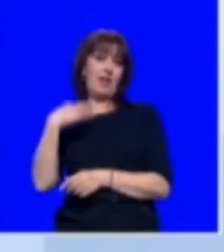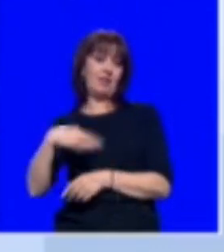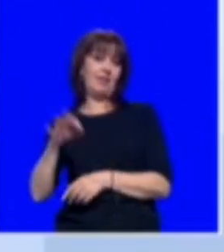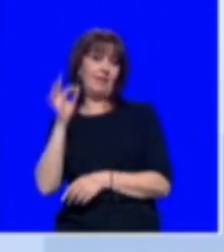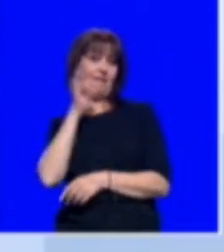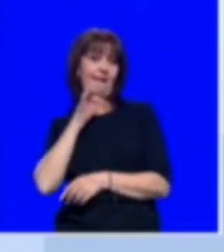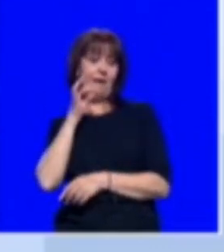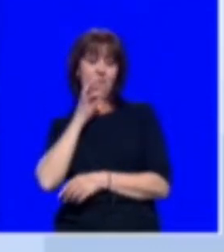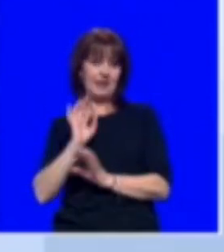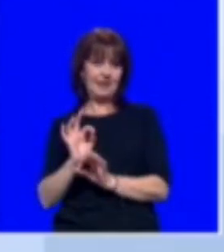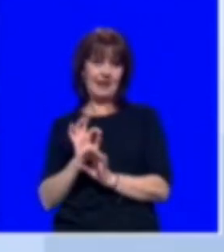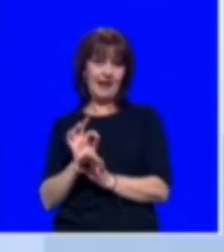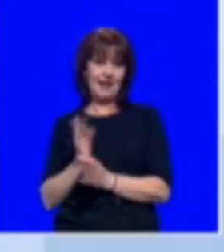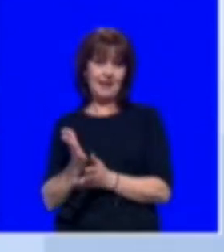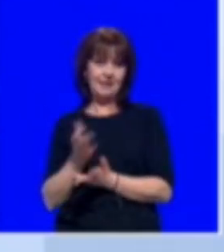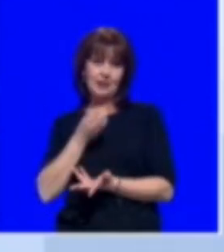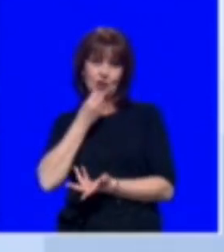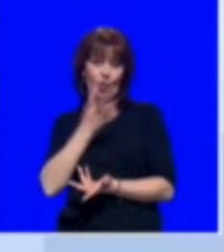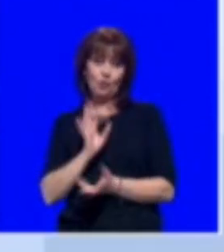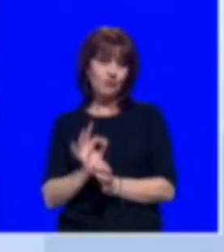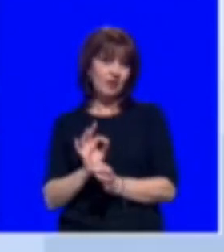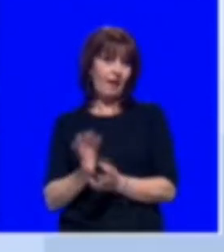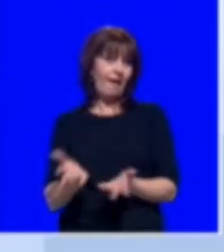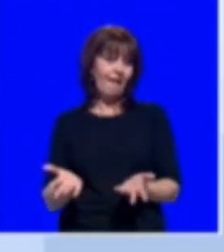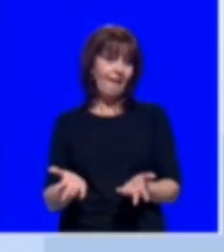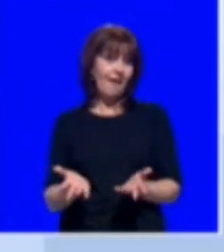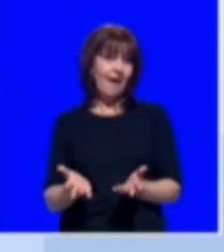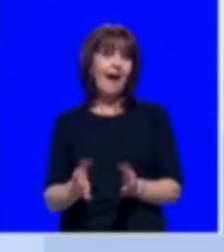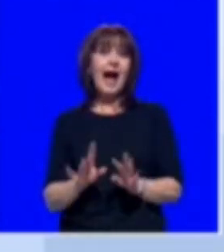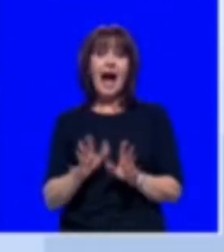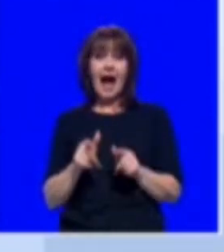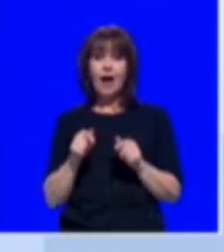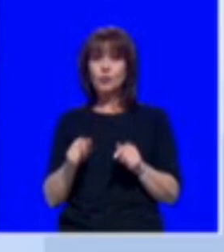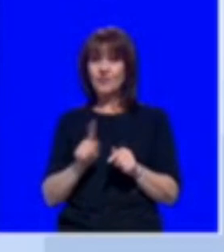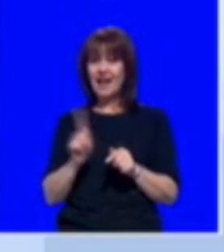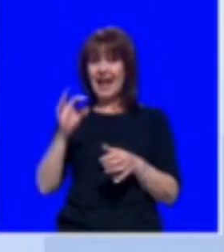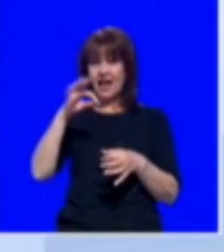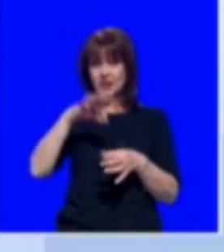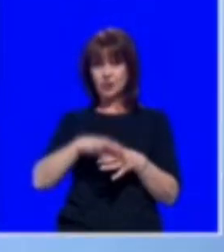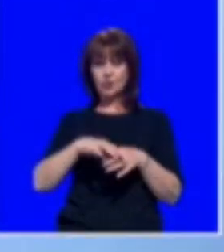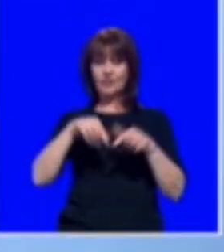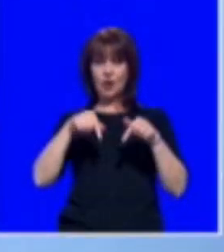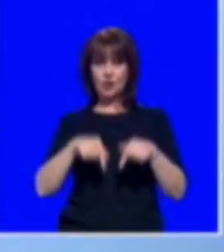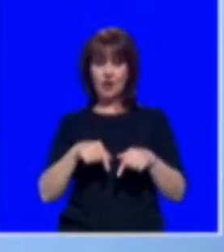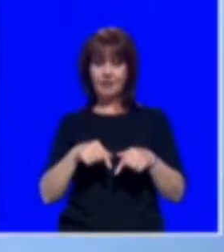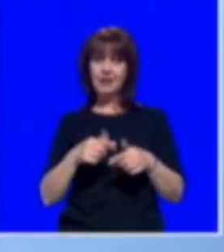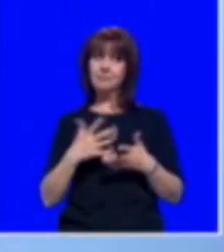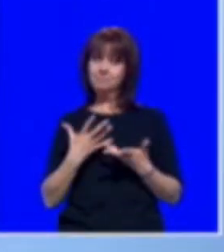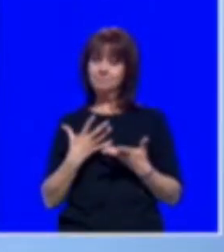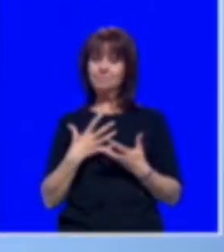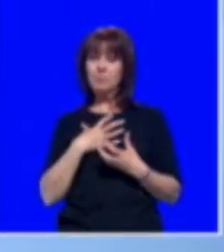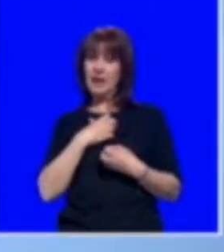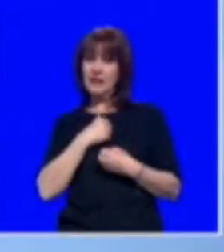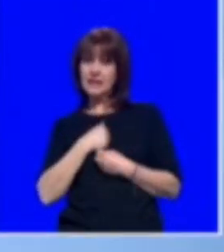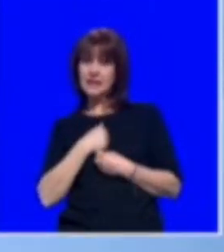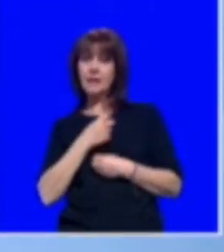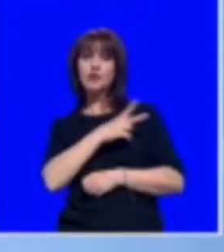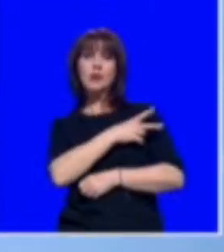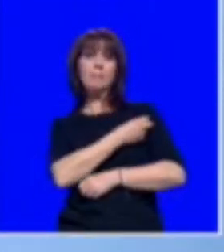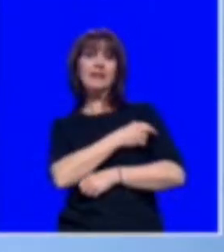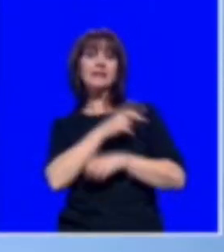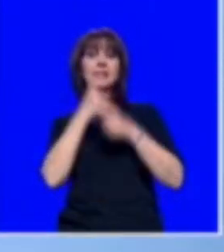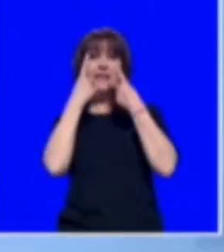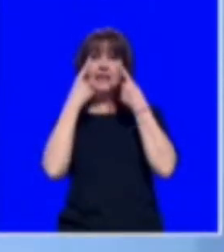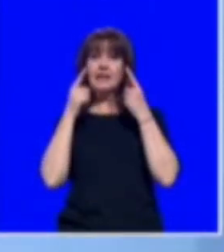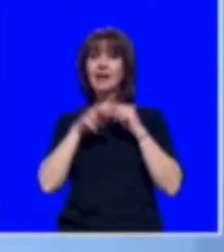казвате? Ами, така се случва. Ако това не е гласувано днес, опасявам се, че медицинските